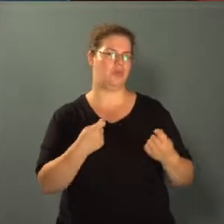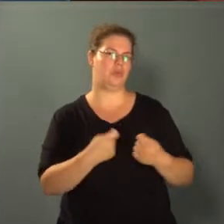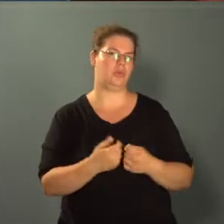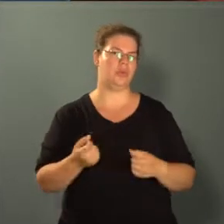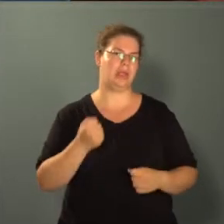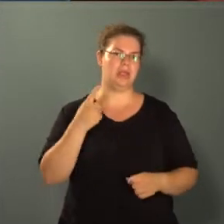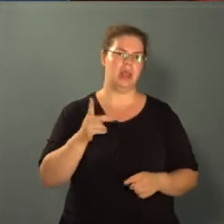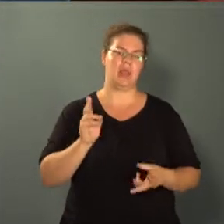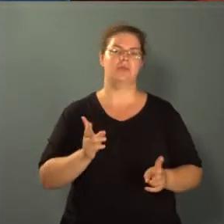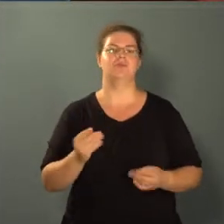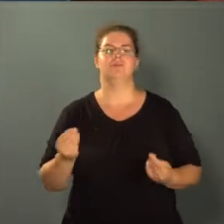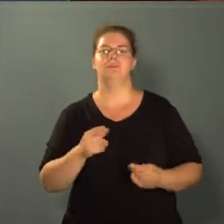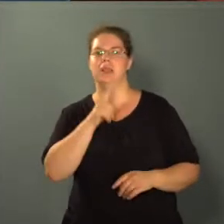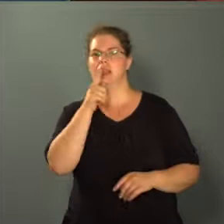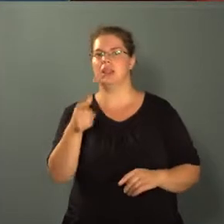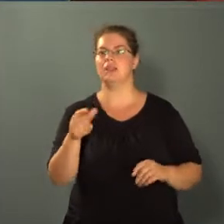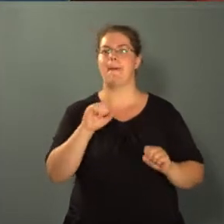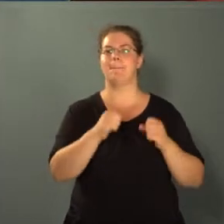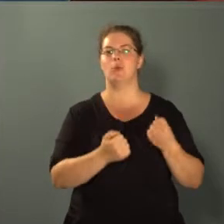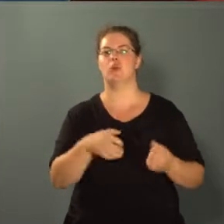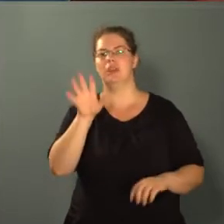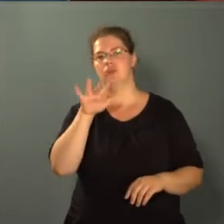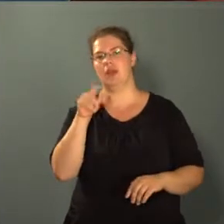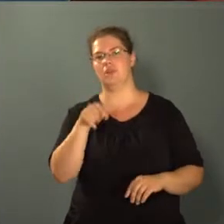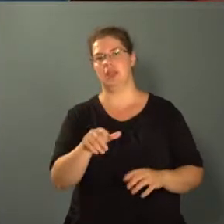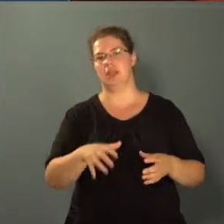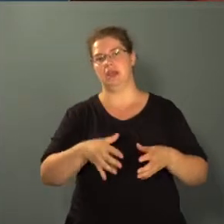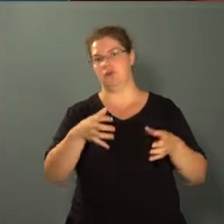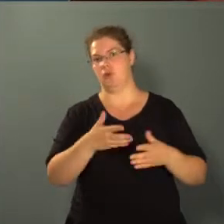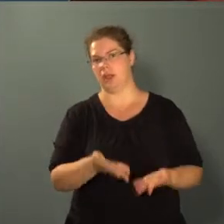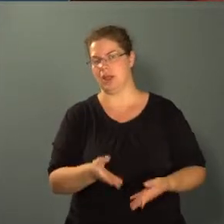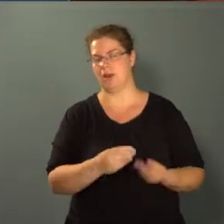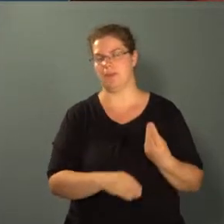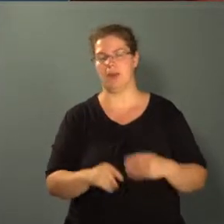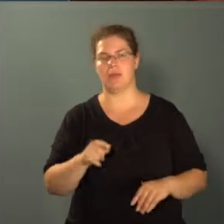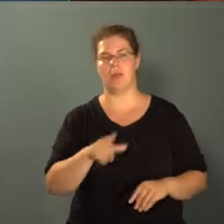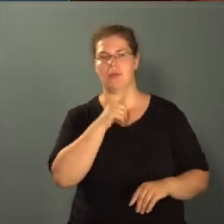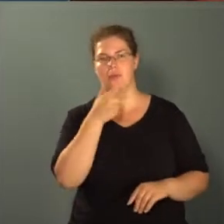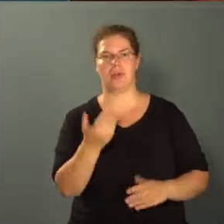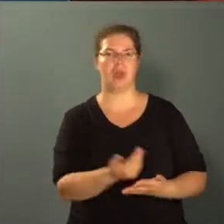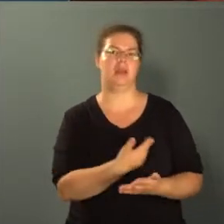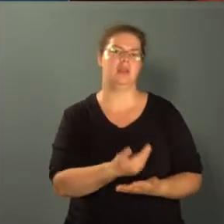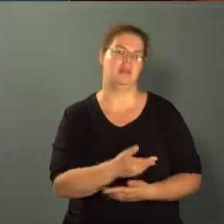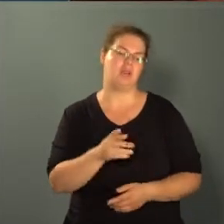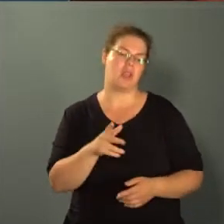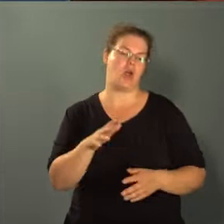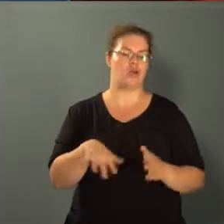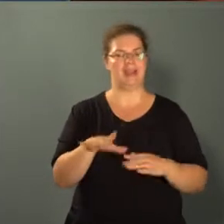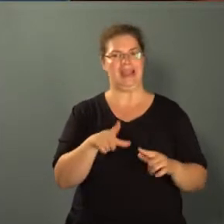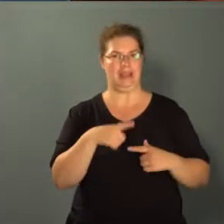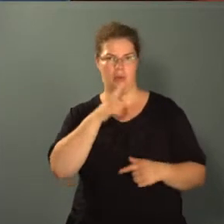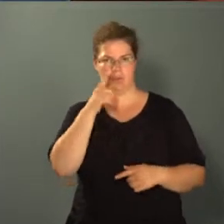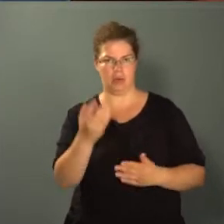közösen kitalálni azt, hogy mi lesz a működési elve ennek a fülkének. Mégiscsak azért, mert hogy ők fogják használni, vagy a környéken élők